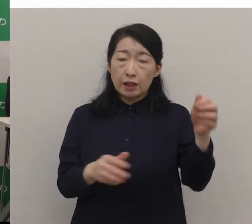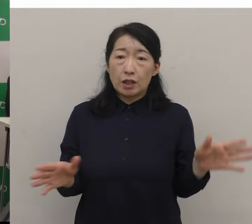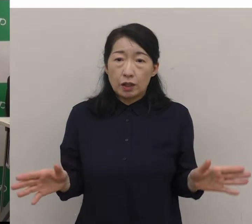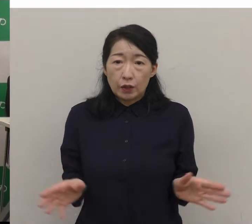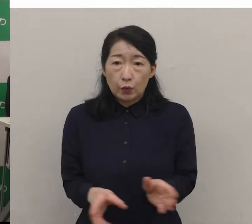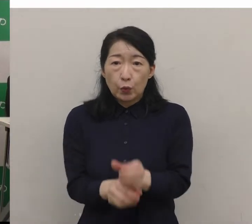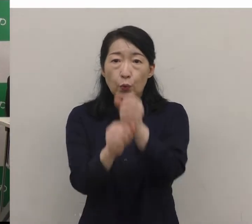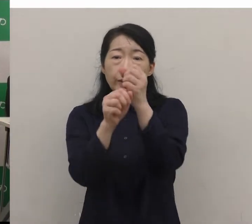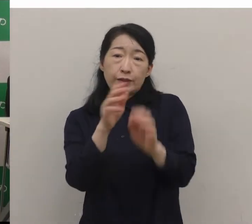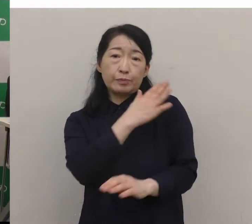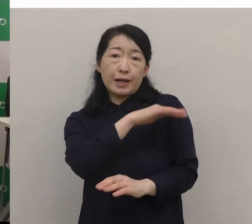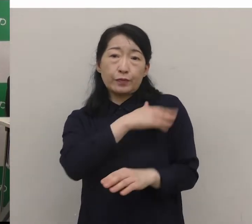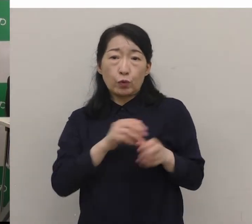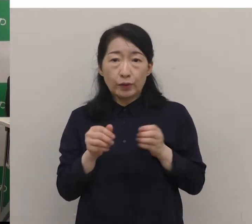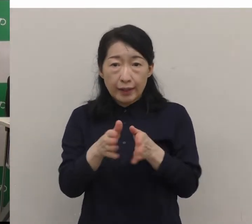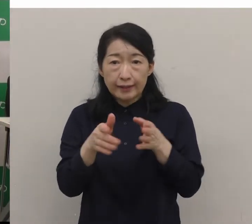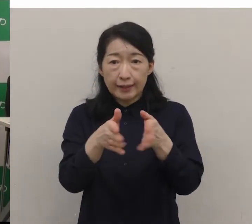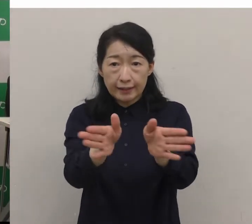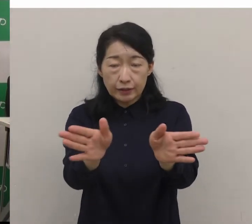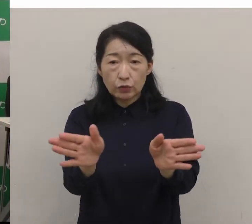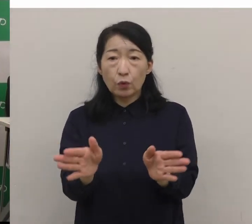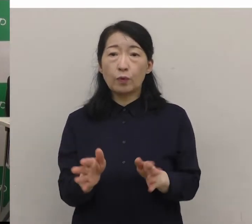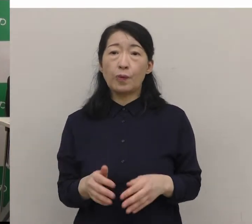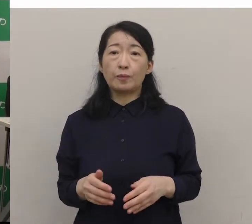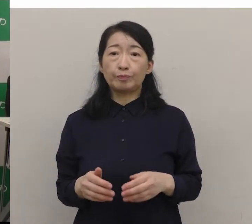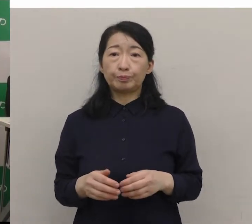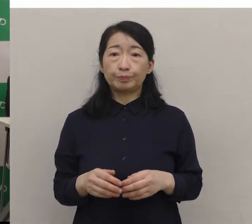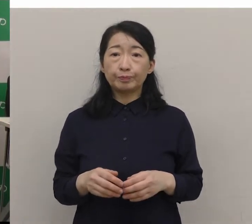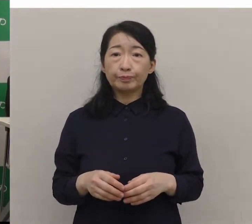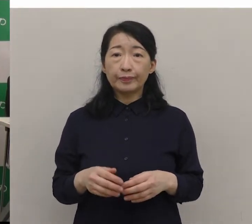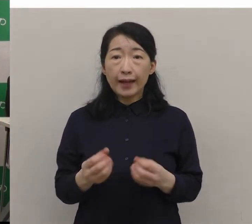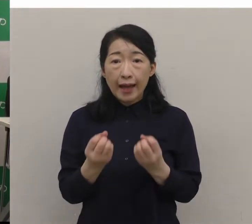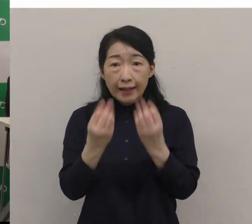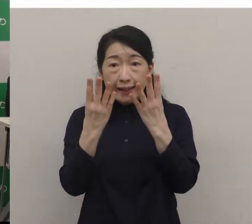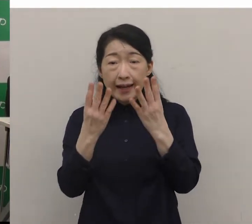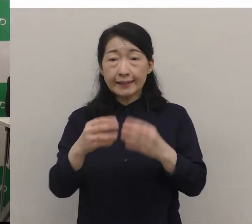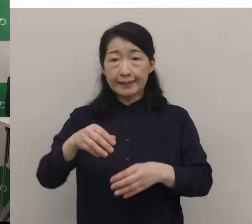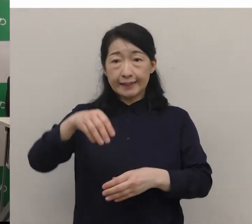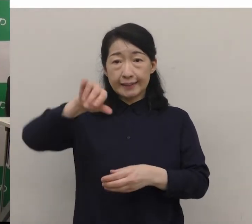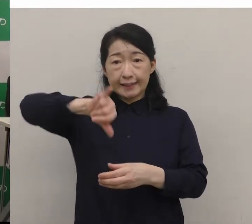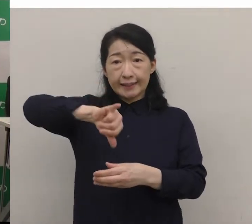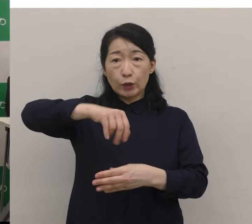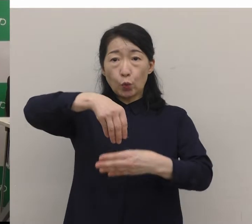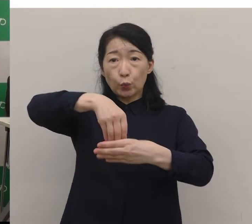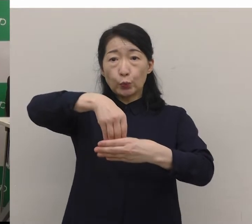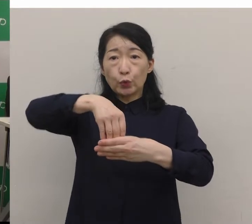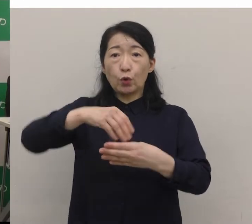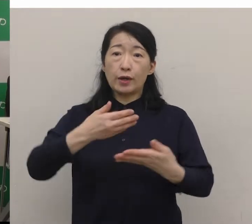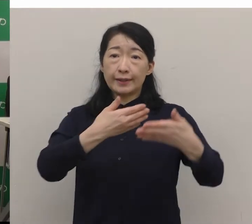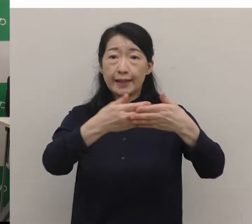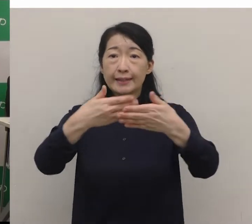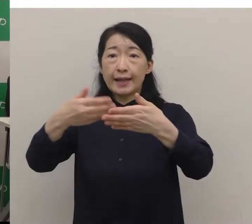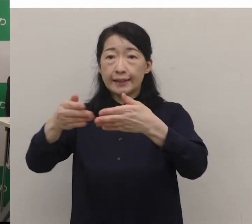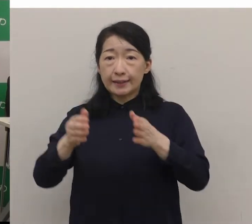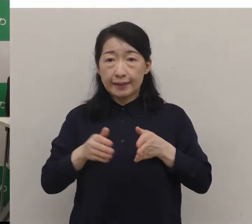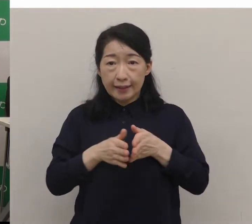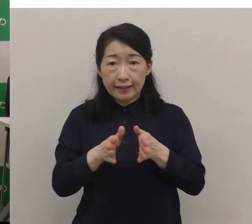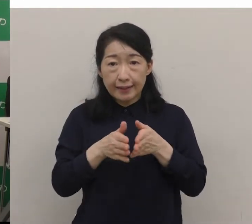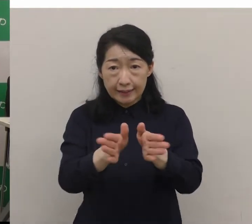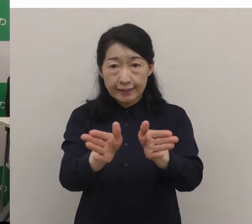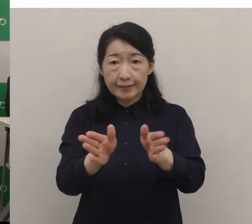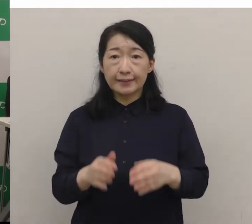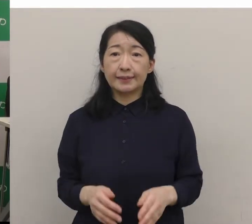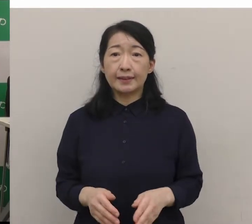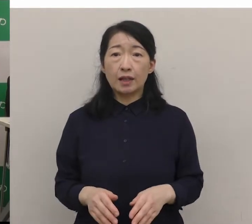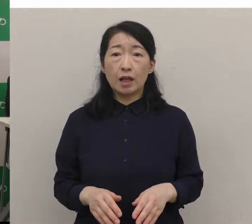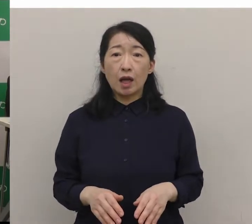と若年層に向けたお茶袋のデザインの開発を進めてまいりました。